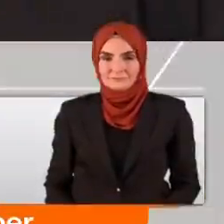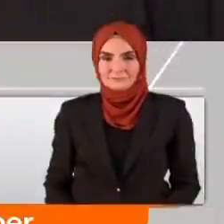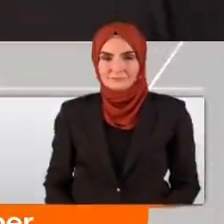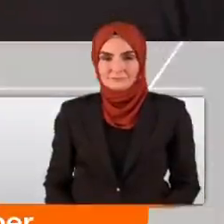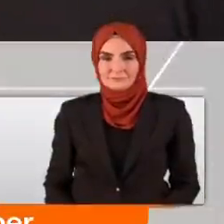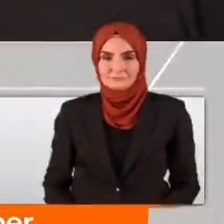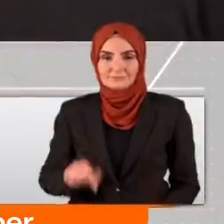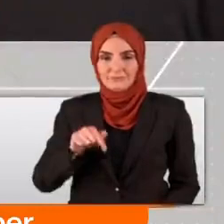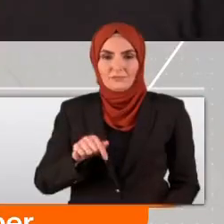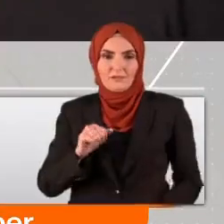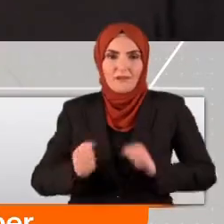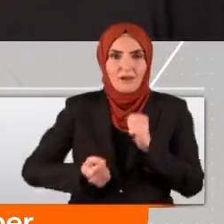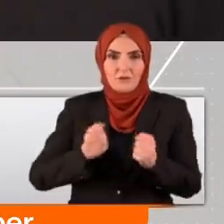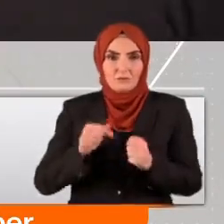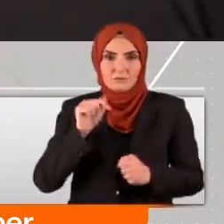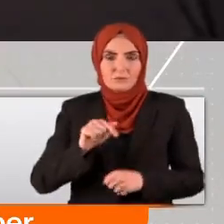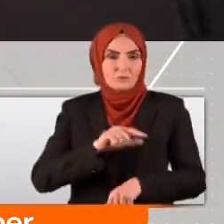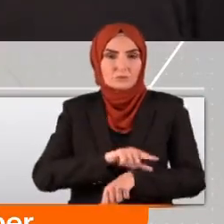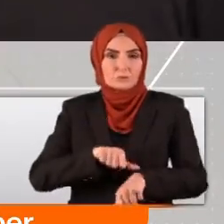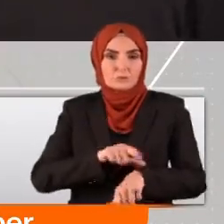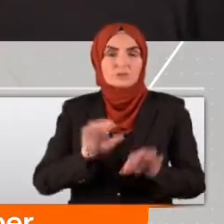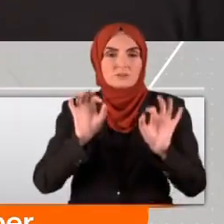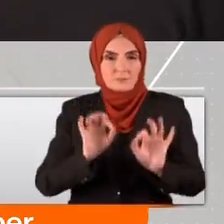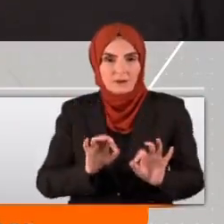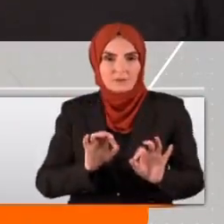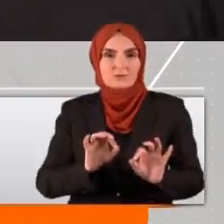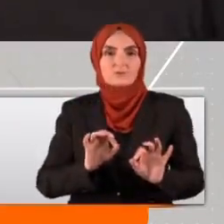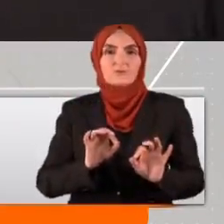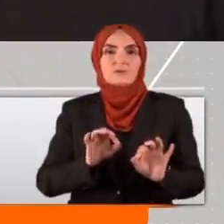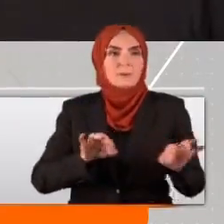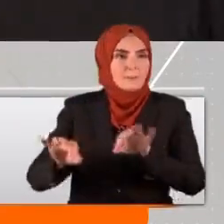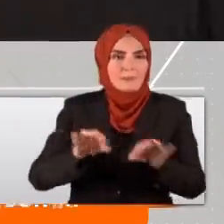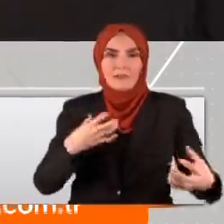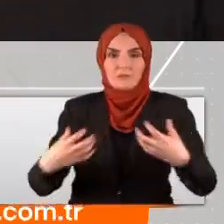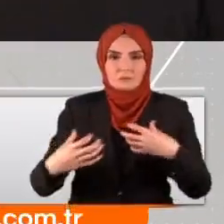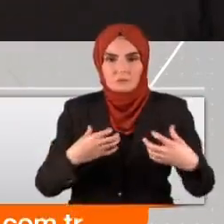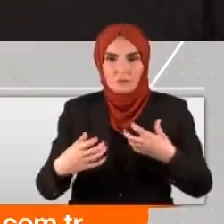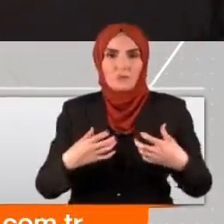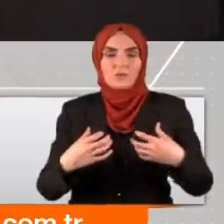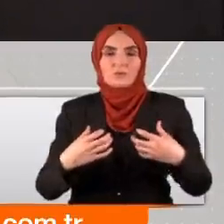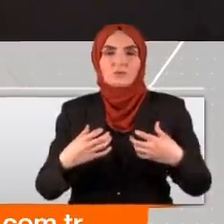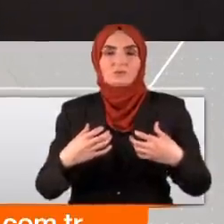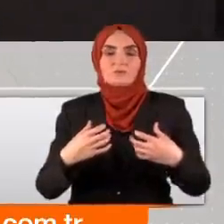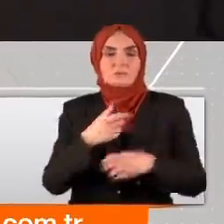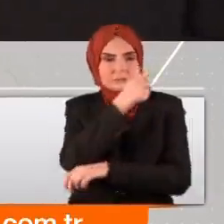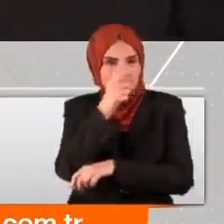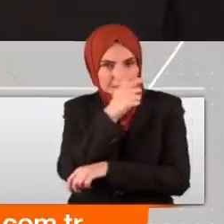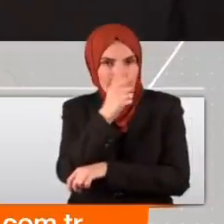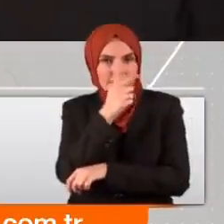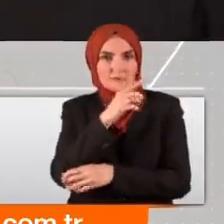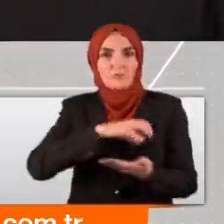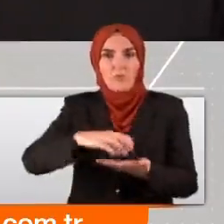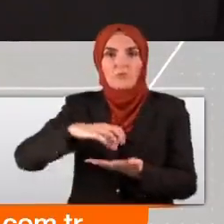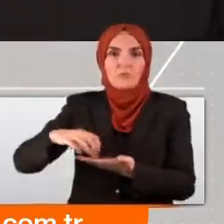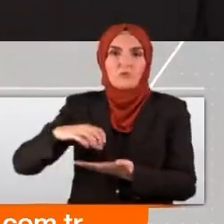bilmiyor. Burada aksiyon oyunculuğu sürecinden başlıyor. Sonraki koreografi aşaması, ondan sonra onun sahne koordinasyonu ve çekim aşamasına kadar A'dan Z'ye bir